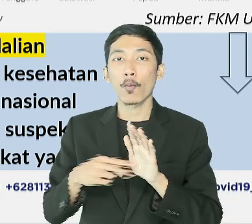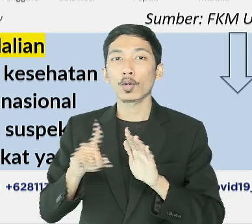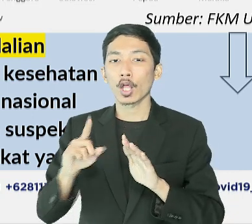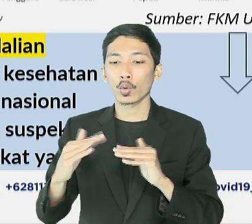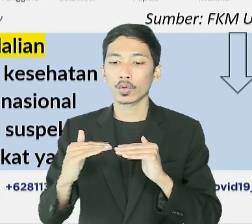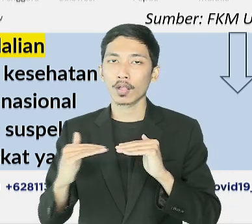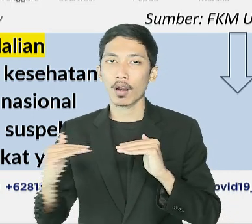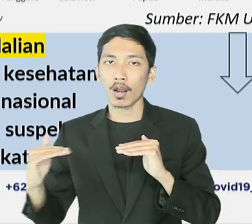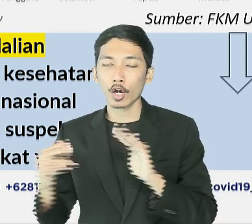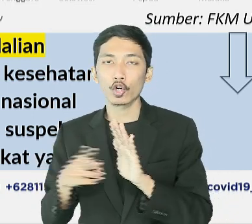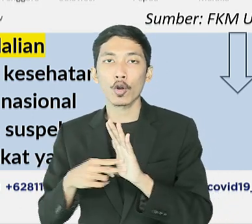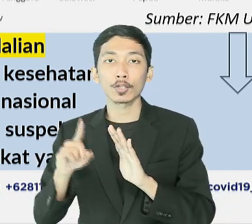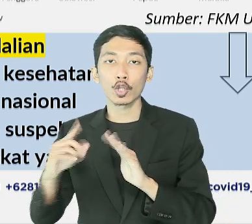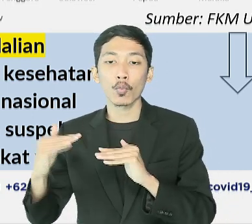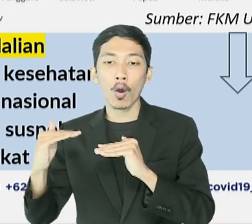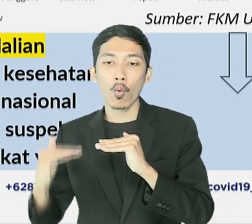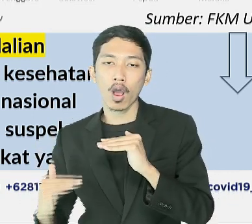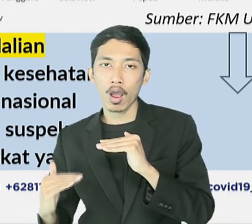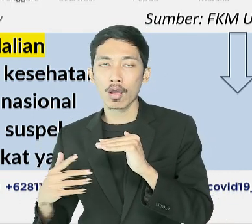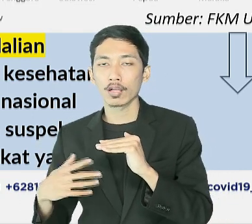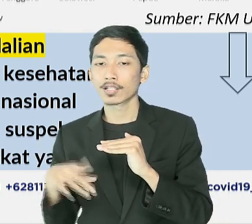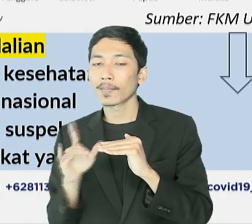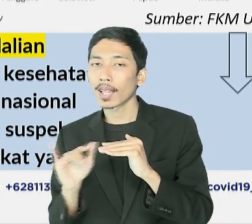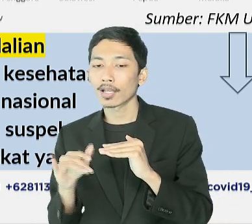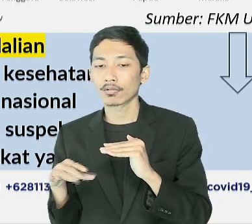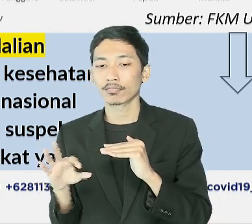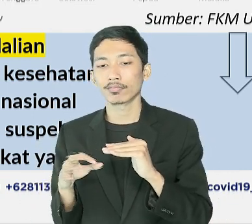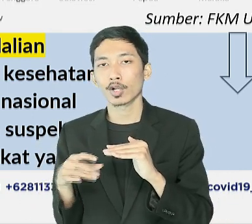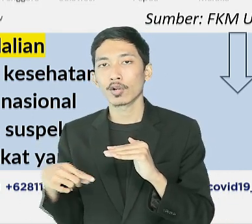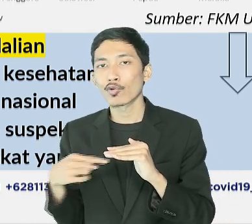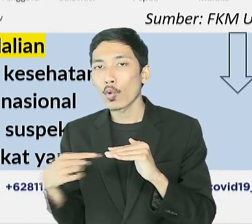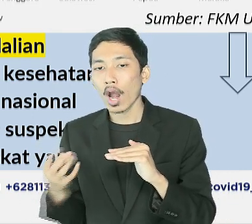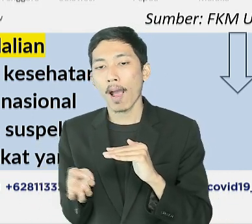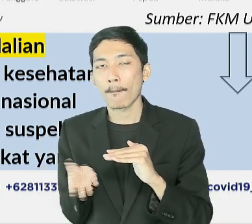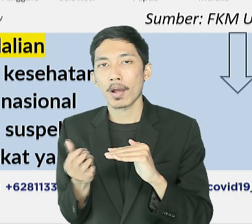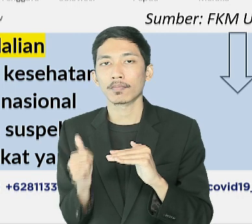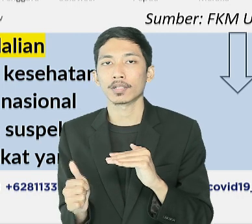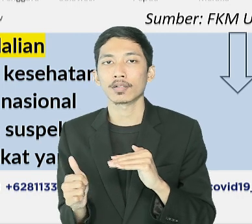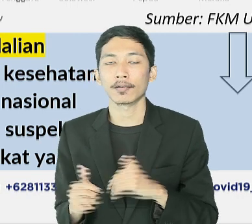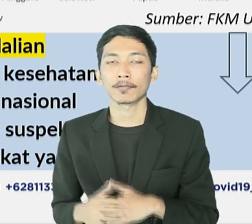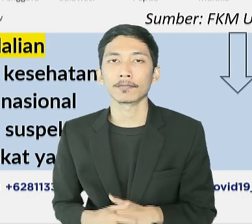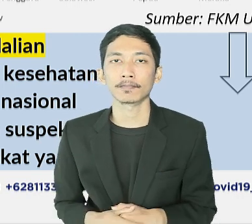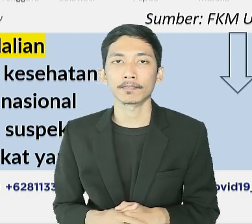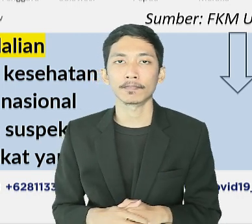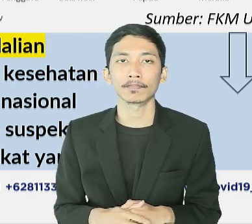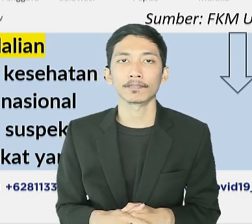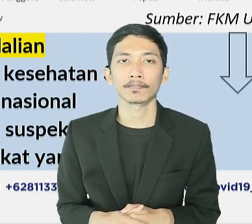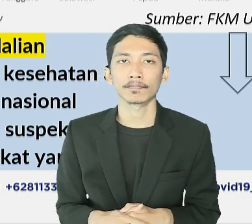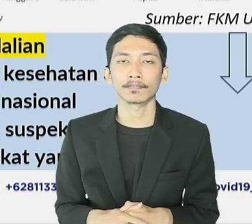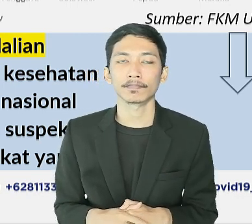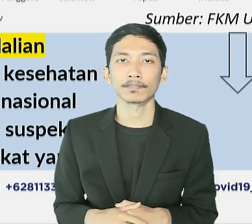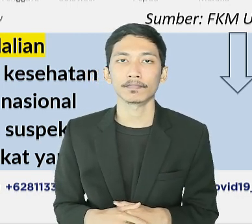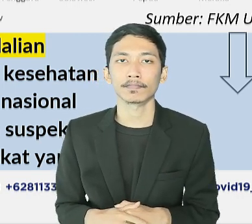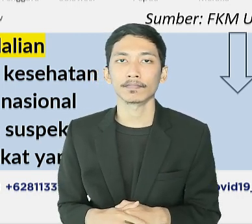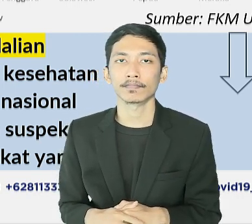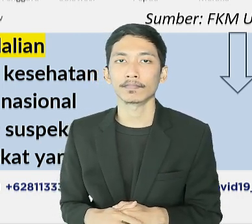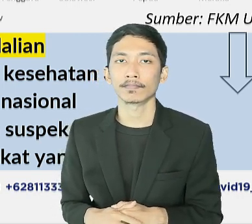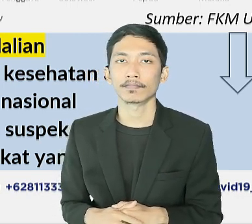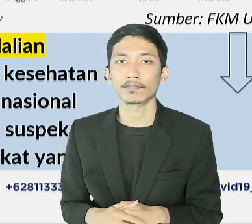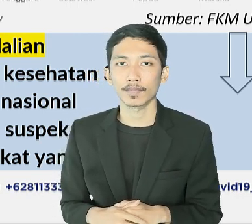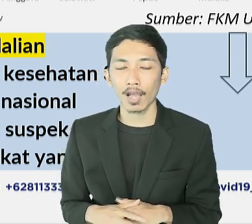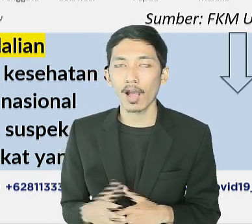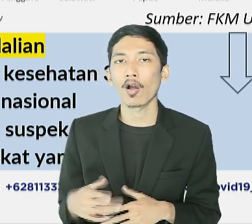yang dijalani. Penetapan besar reproduction number suatu penyakit umumnya dilakukan oleh